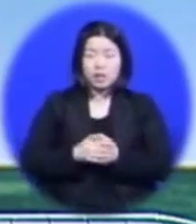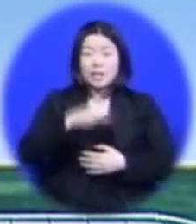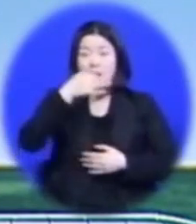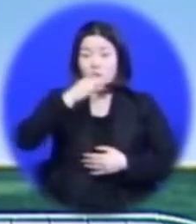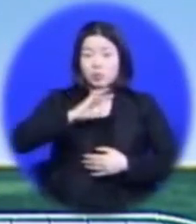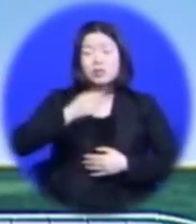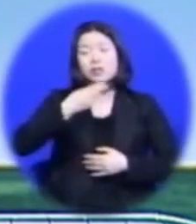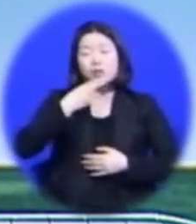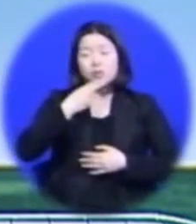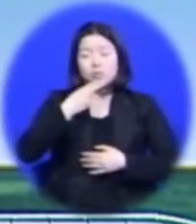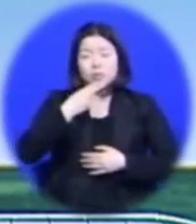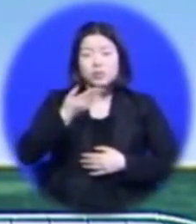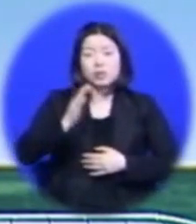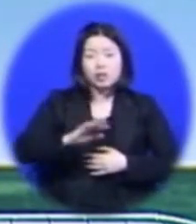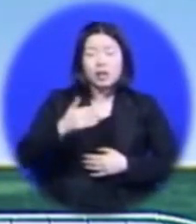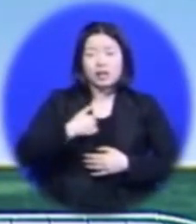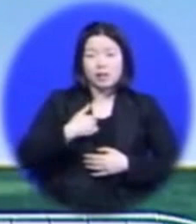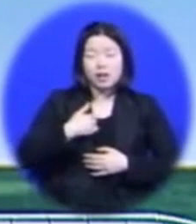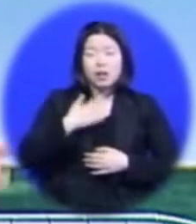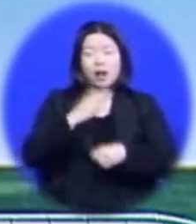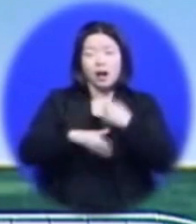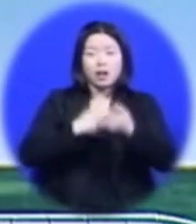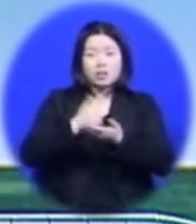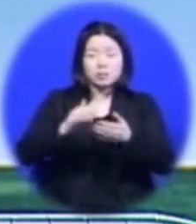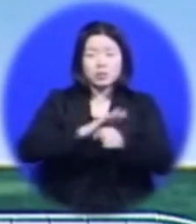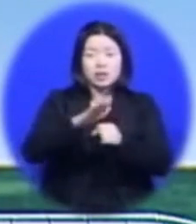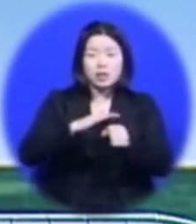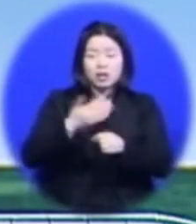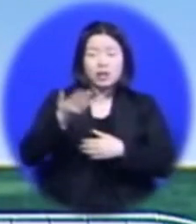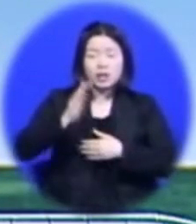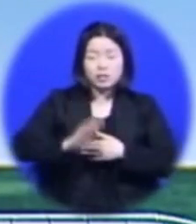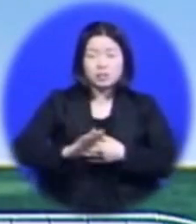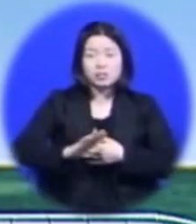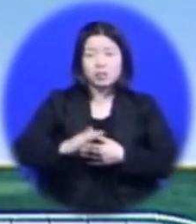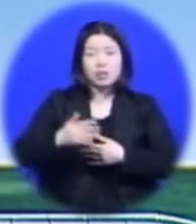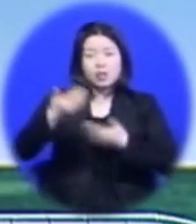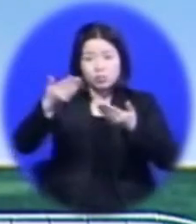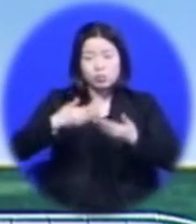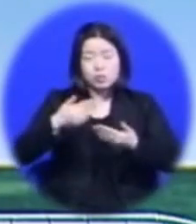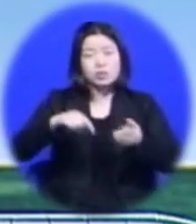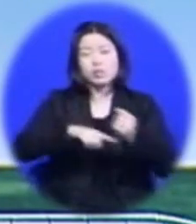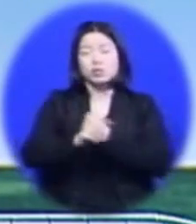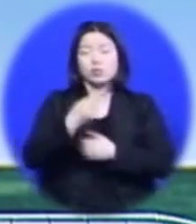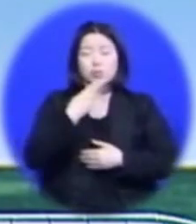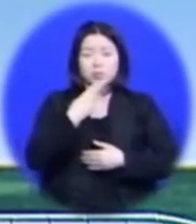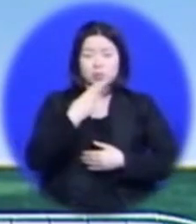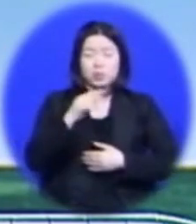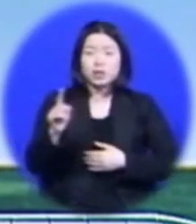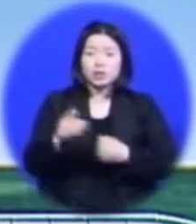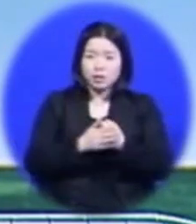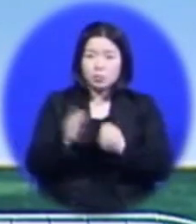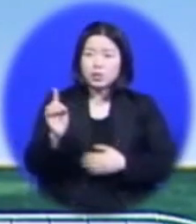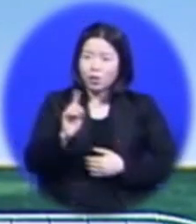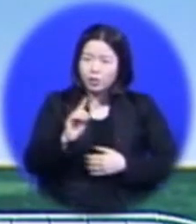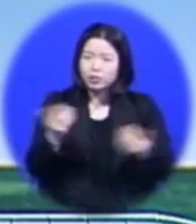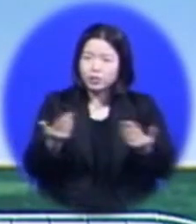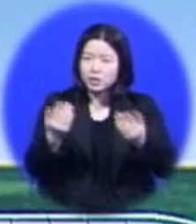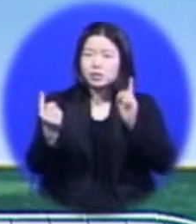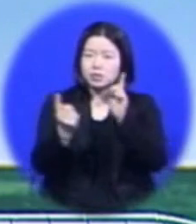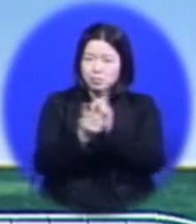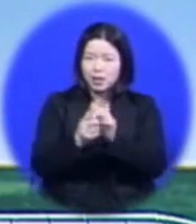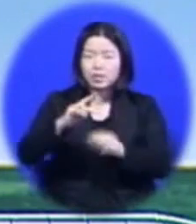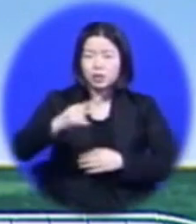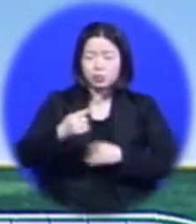유익하지 않은 것을 하나님이 나를 사랑하신 하나님이 주실 리가 있습니까? 그러니 어떤 일을 만나도 다